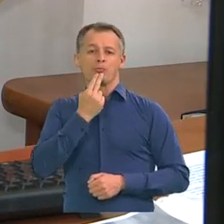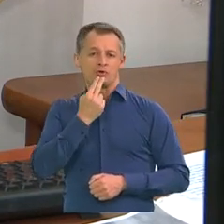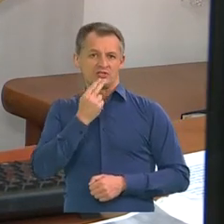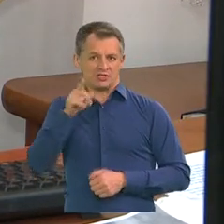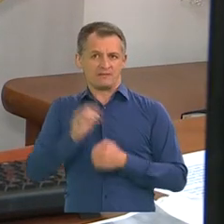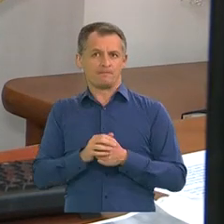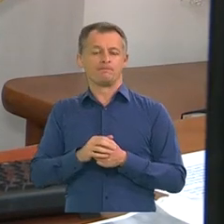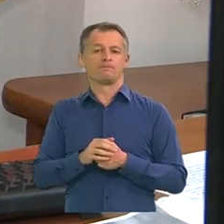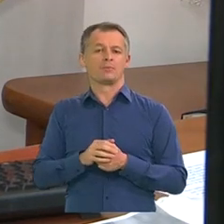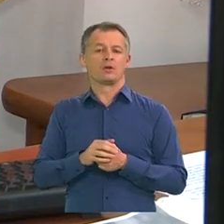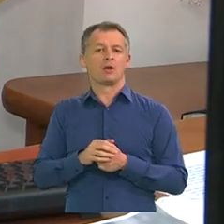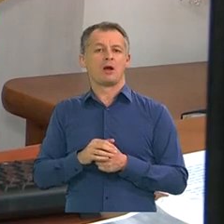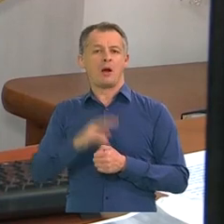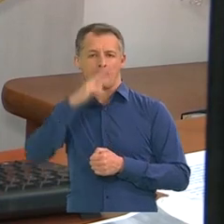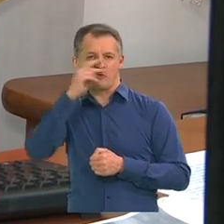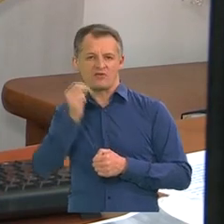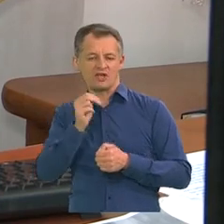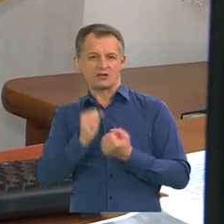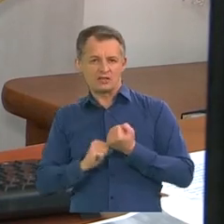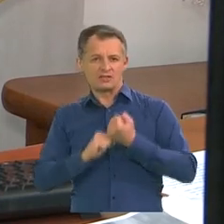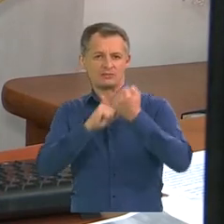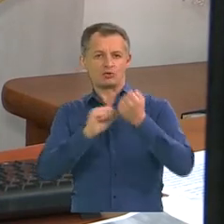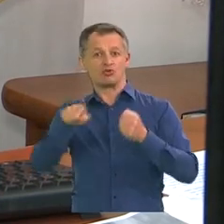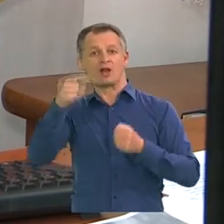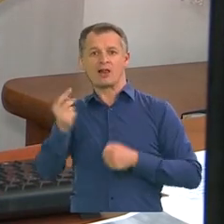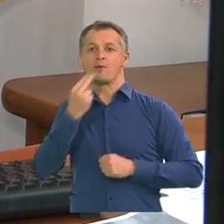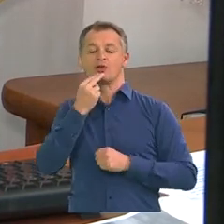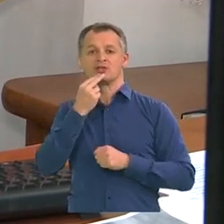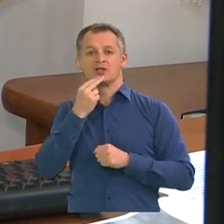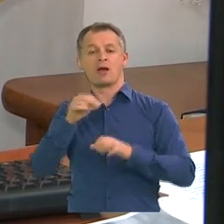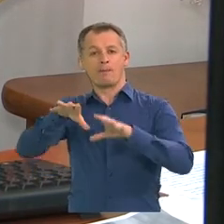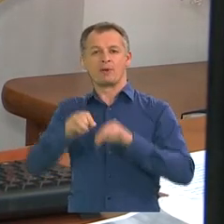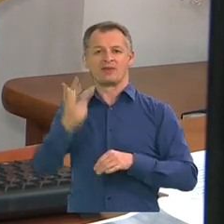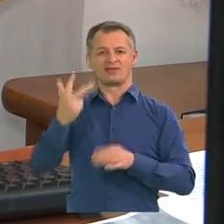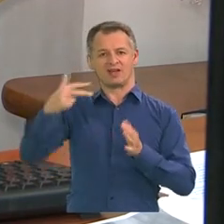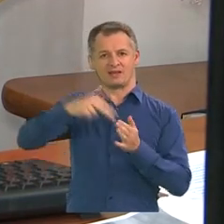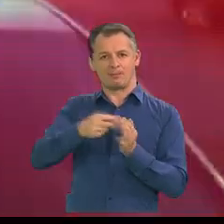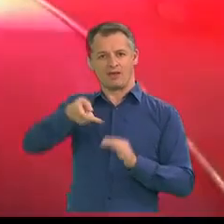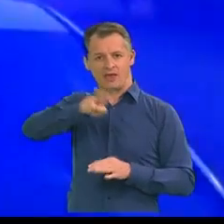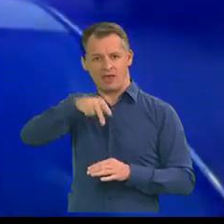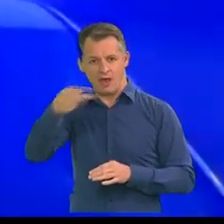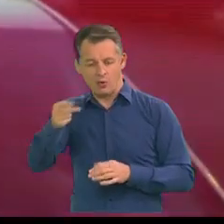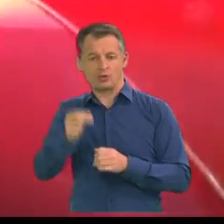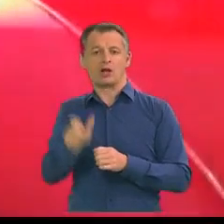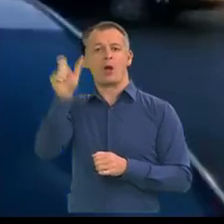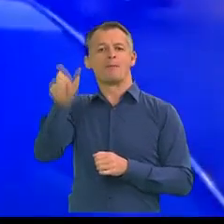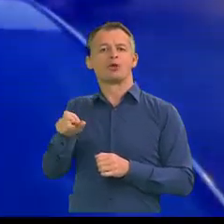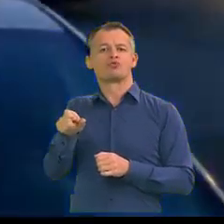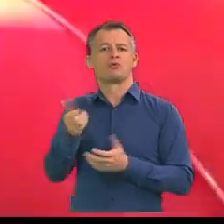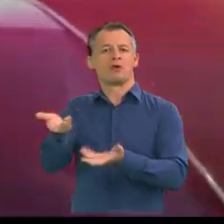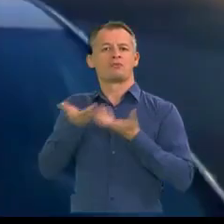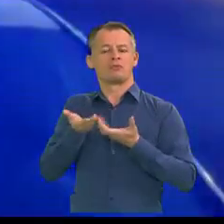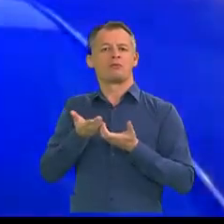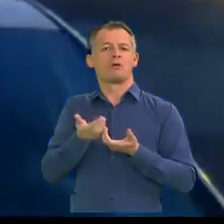de sprijinul celuilalt, ar fi pretins și primit suma de 3.000 de euro de la o persoană care fusese depistată